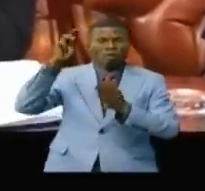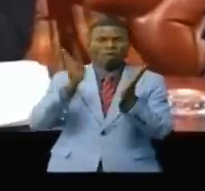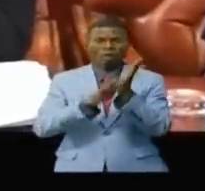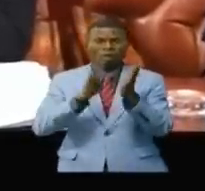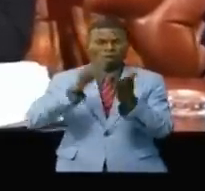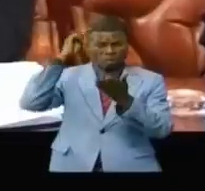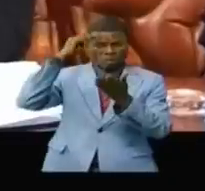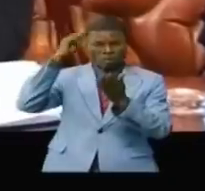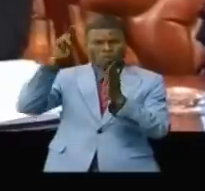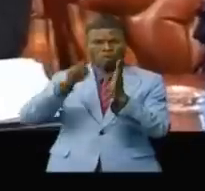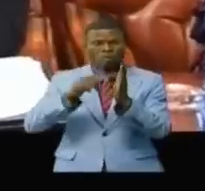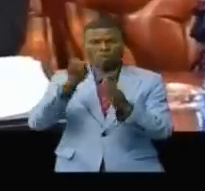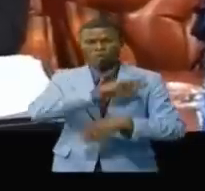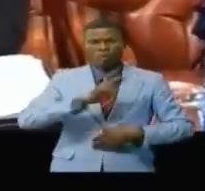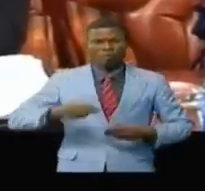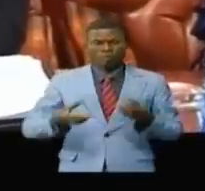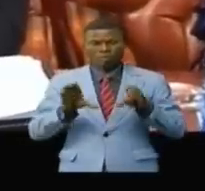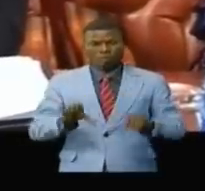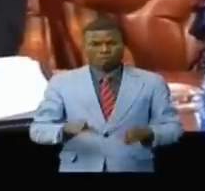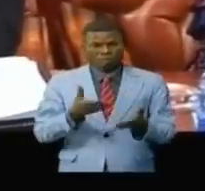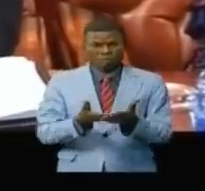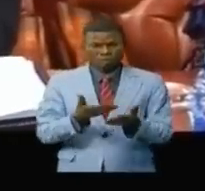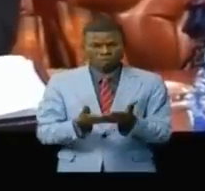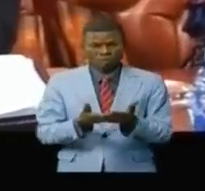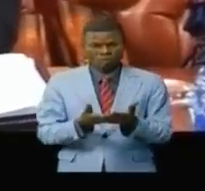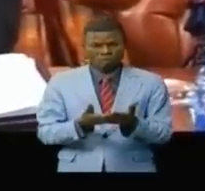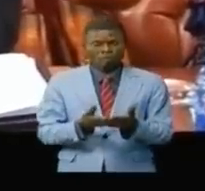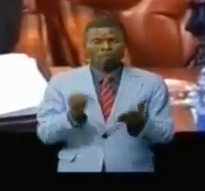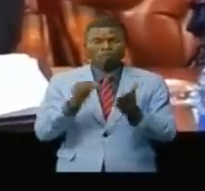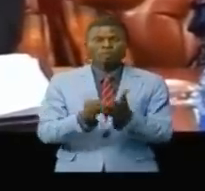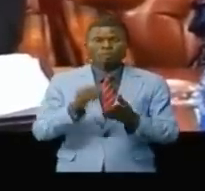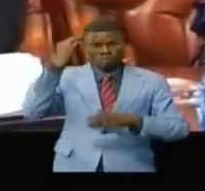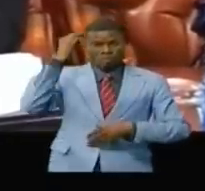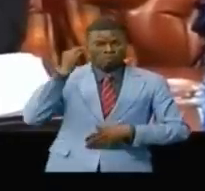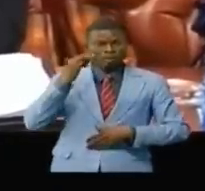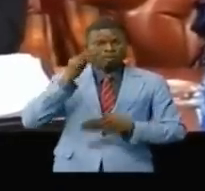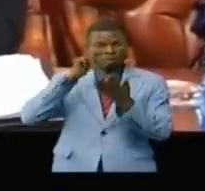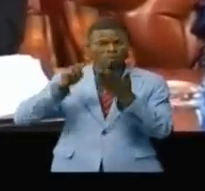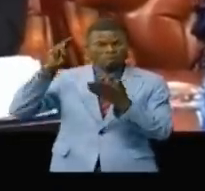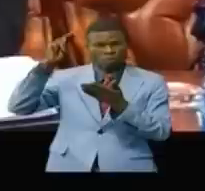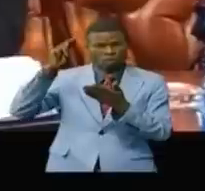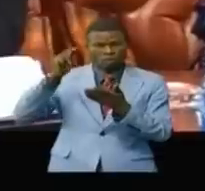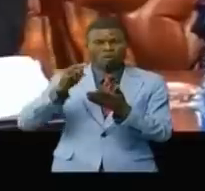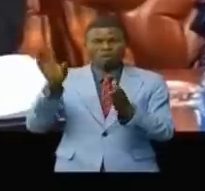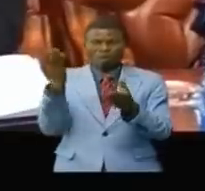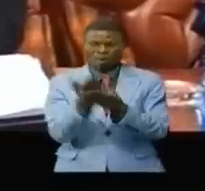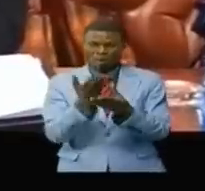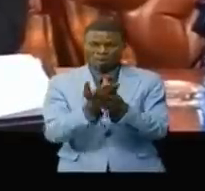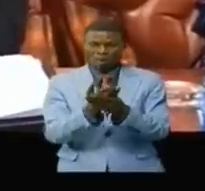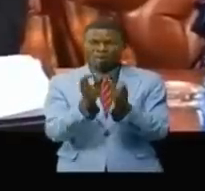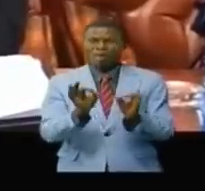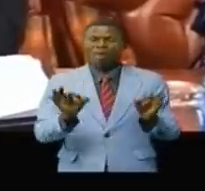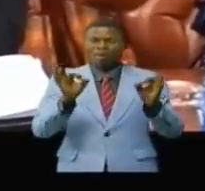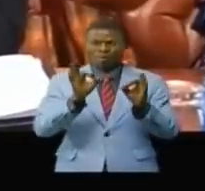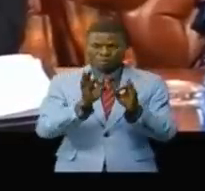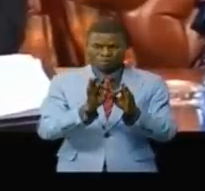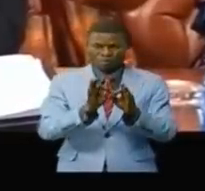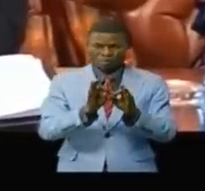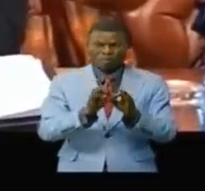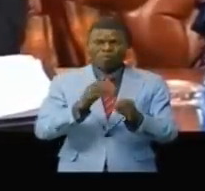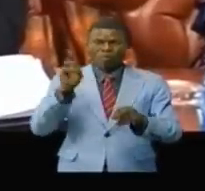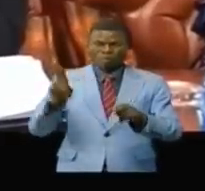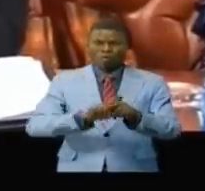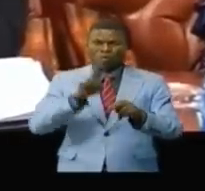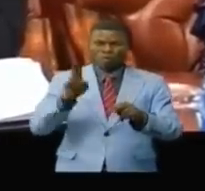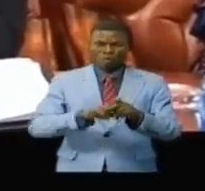et universitaire de la République démocratique du Congo. Il a indiqué que ces textes constituent la base réglementaire de la mise en